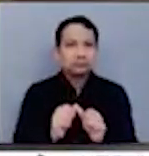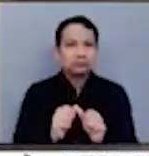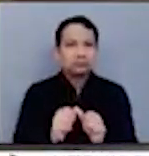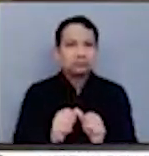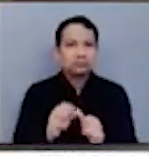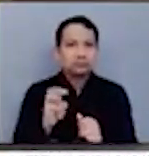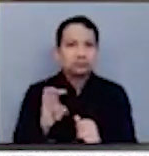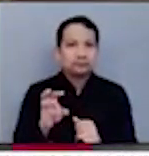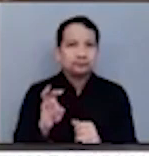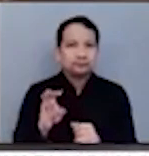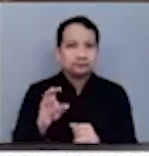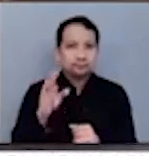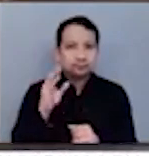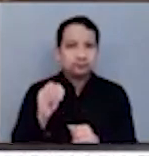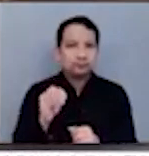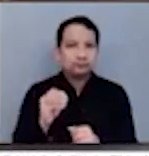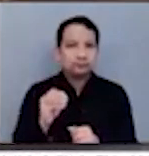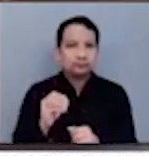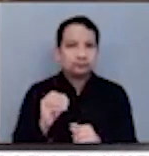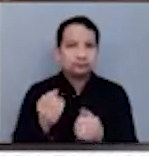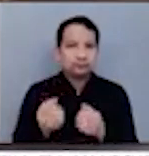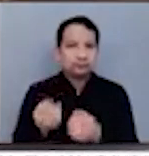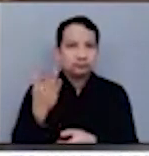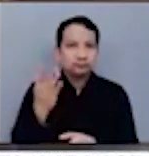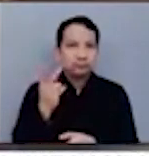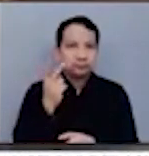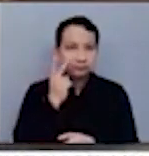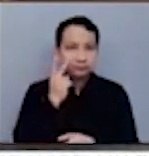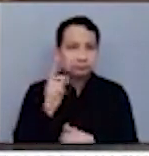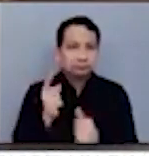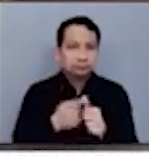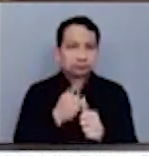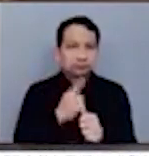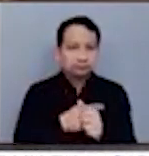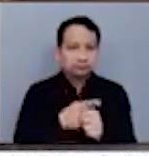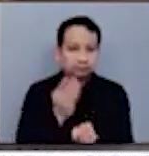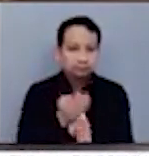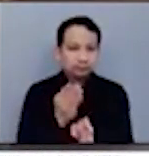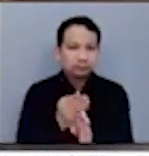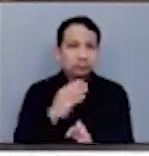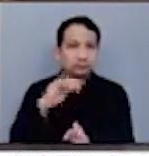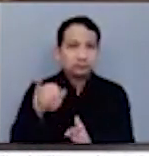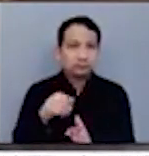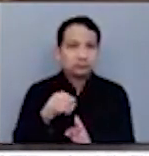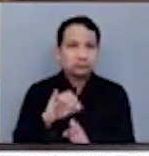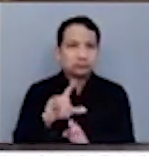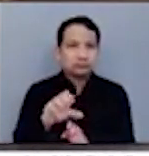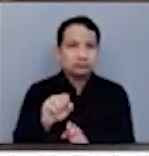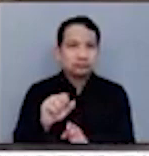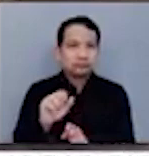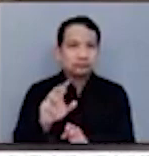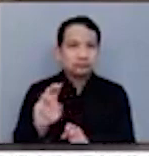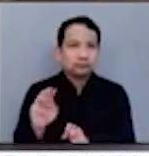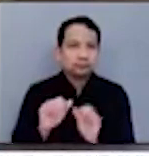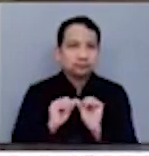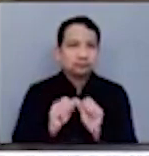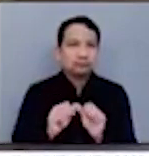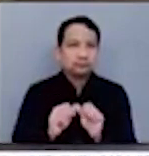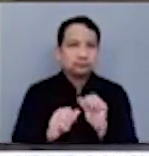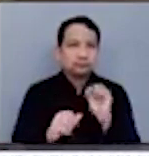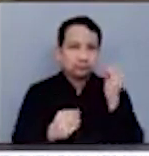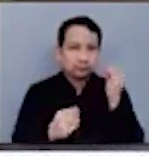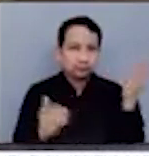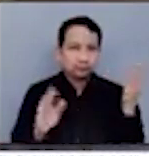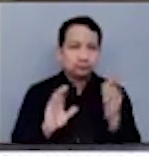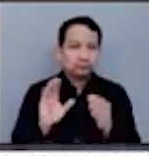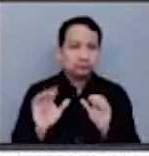binata. Ang unang pagsabog ay naitala sa isang bus station sa Jerusalem habang ang pangalawang pagsabog ay nangyari sa